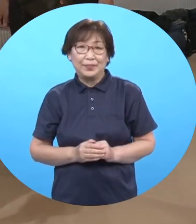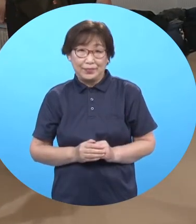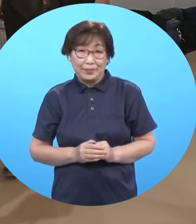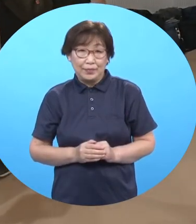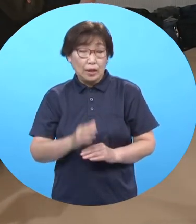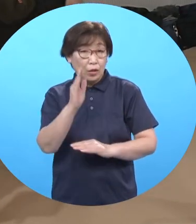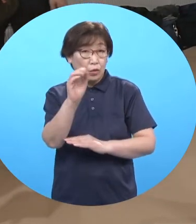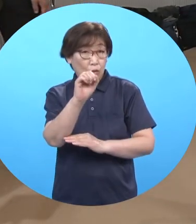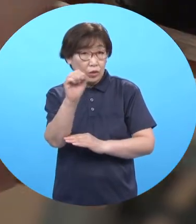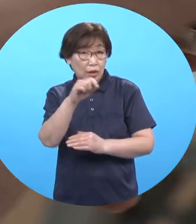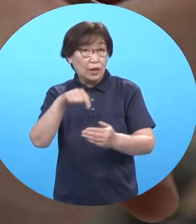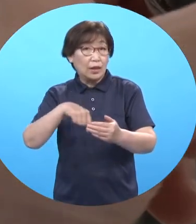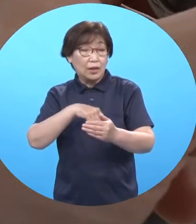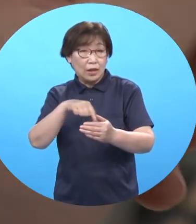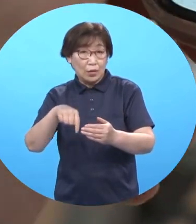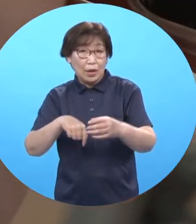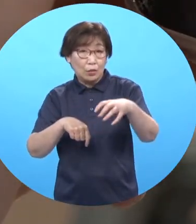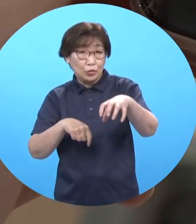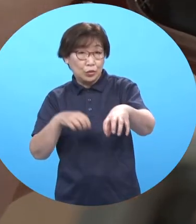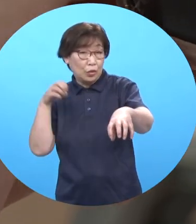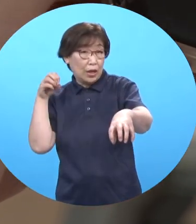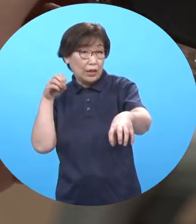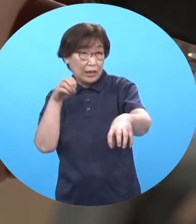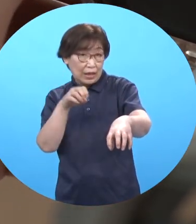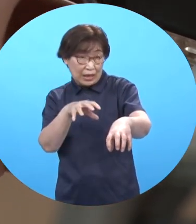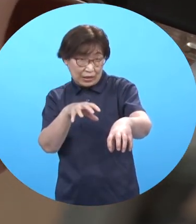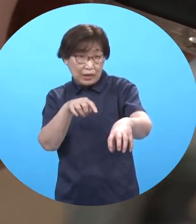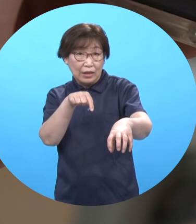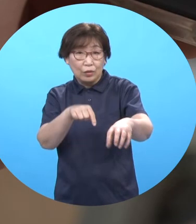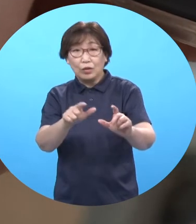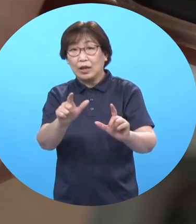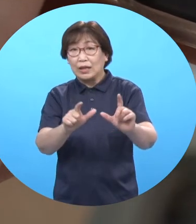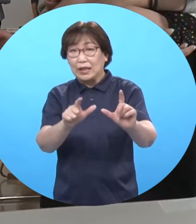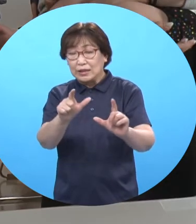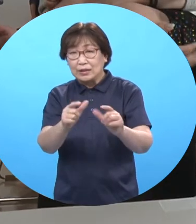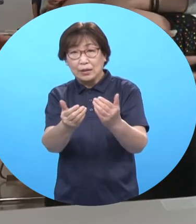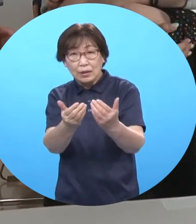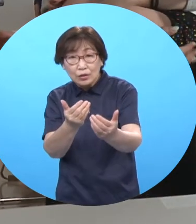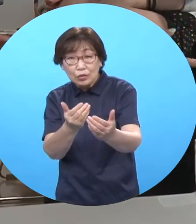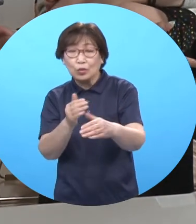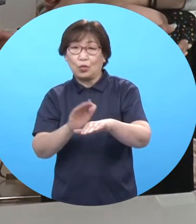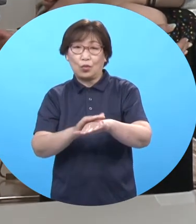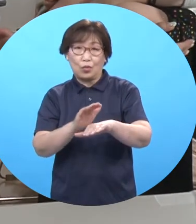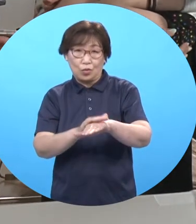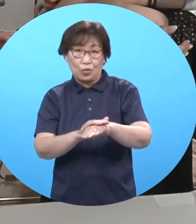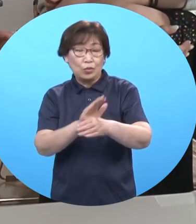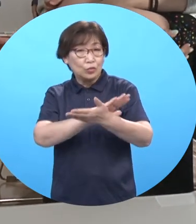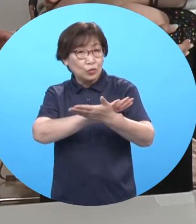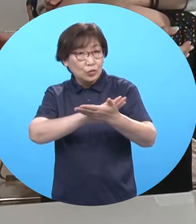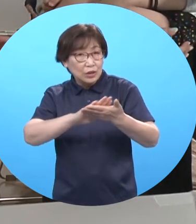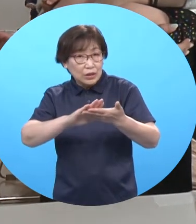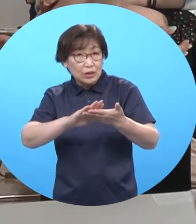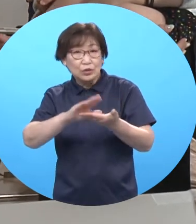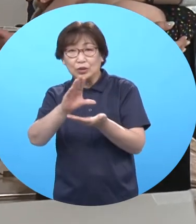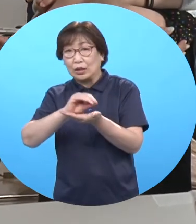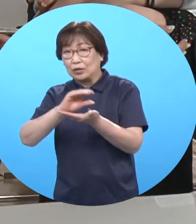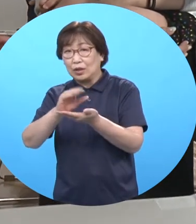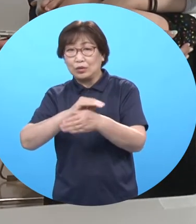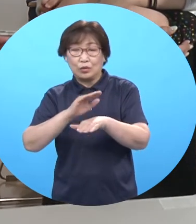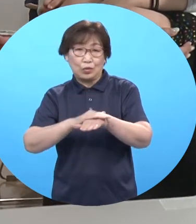講座では後ろから光を当てて被写体に輪郭を与える方法など美しく撮影するコツを紹